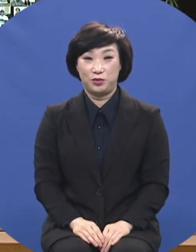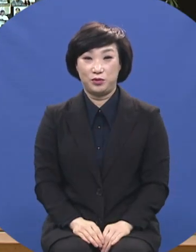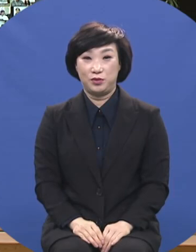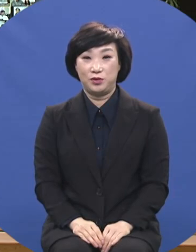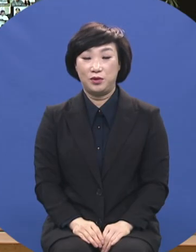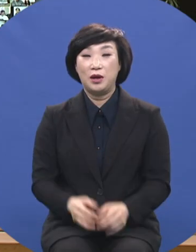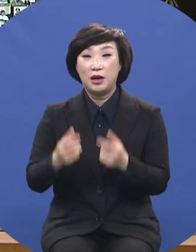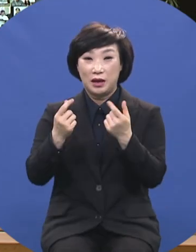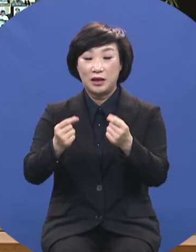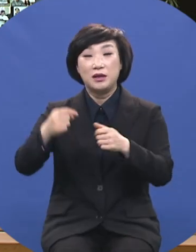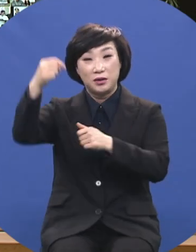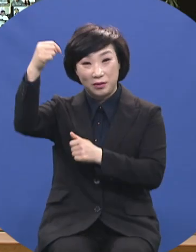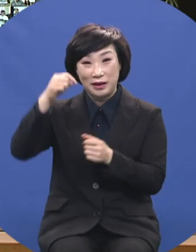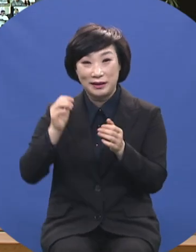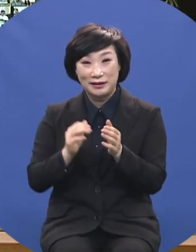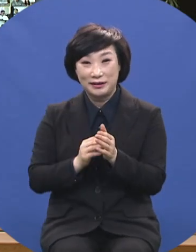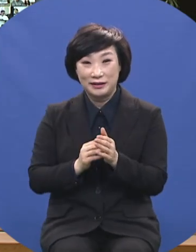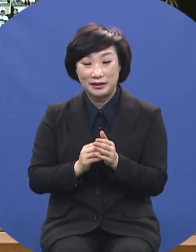이렇게 하시고,